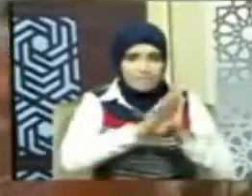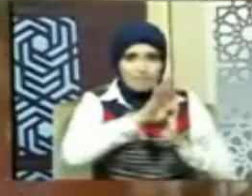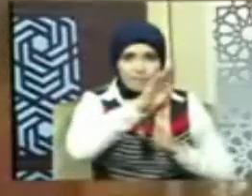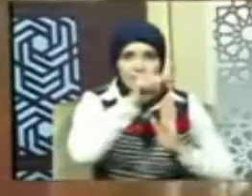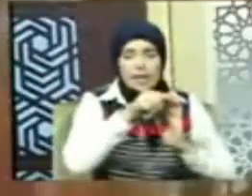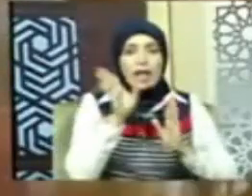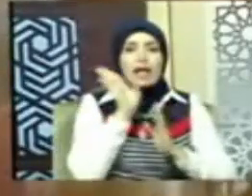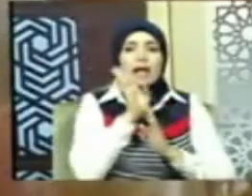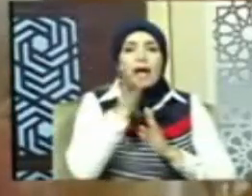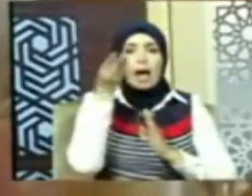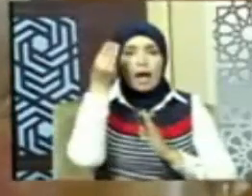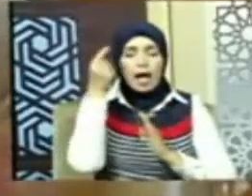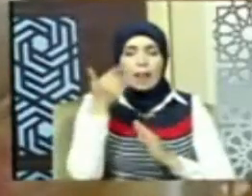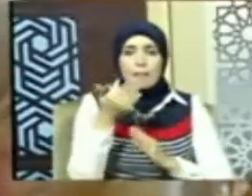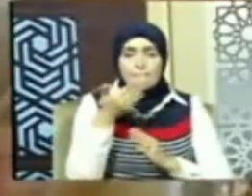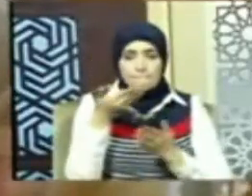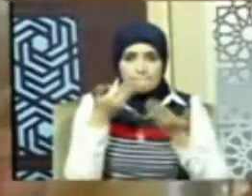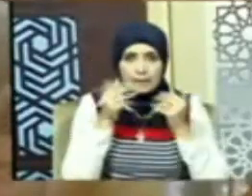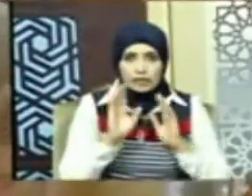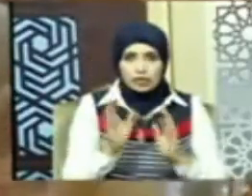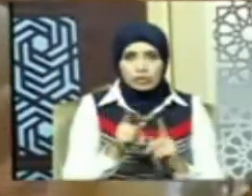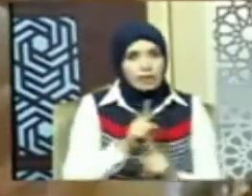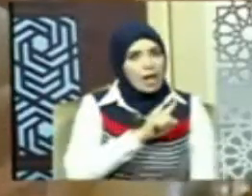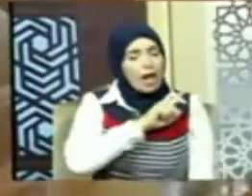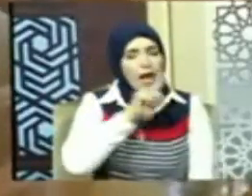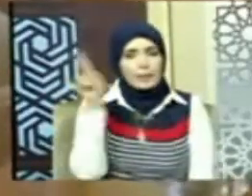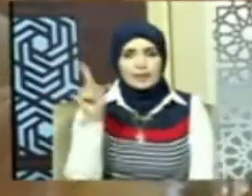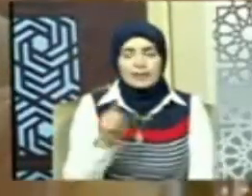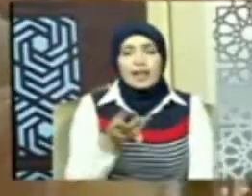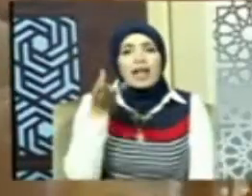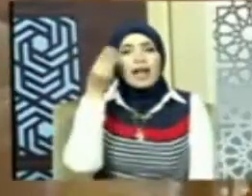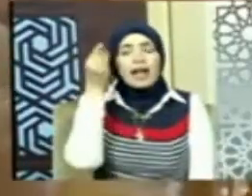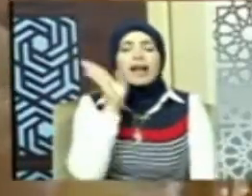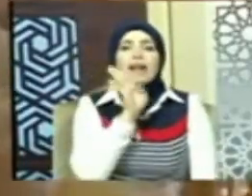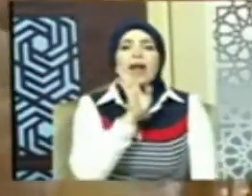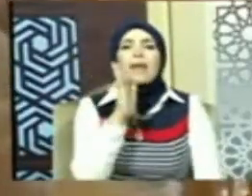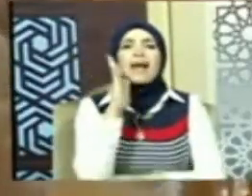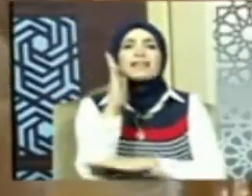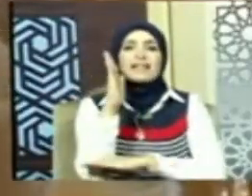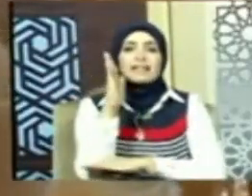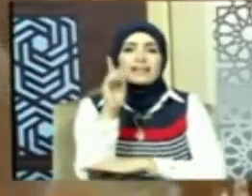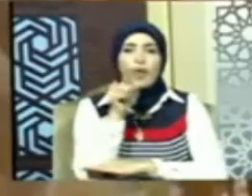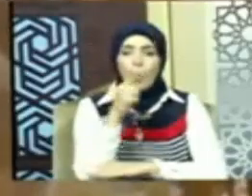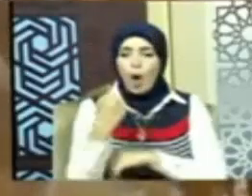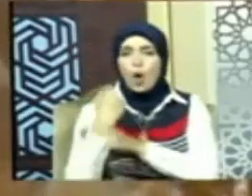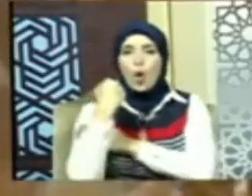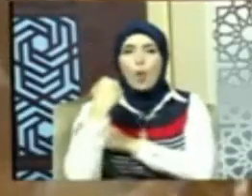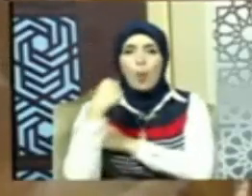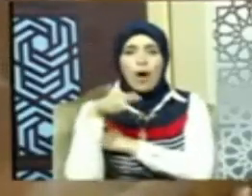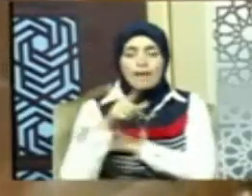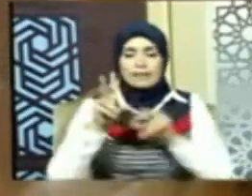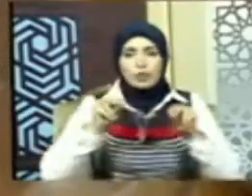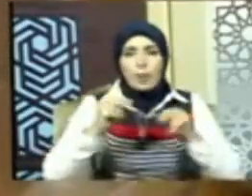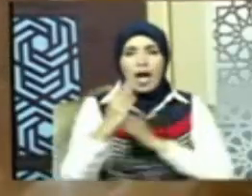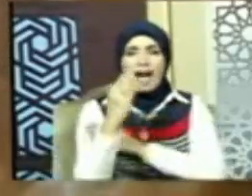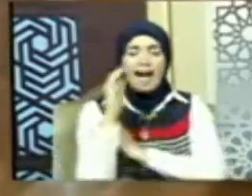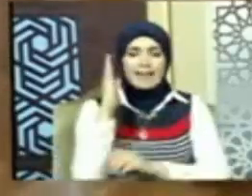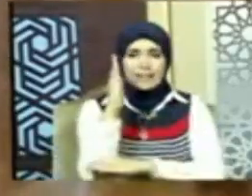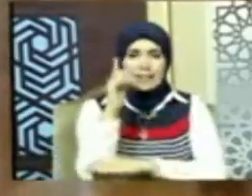بغير العلم والسيف اليماني. العلم والقوة التي تحمي العلم